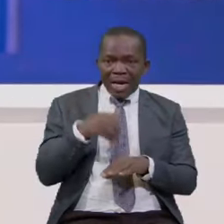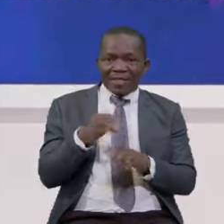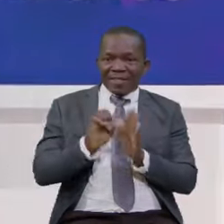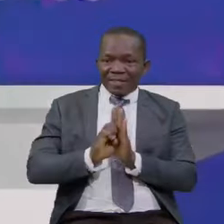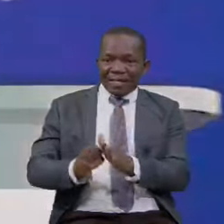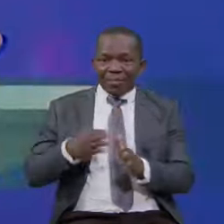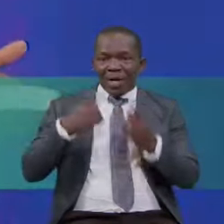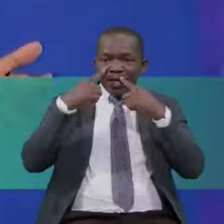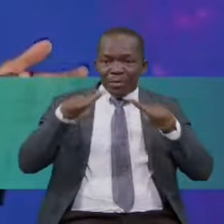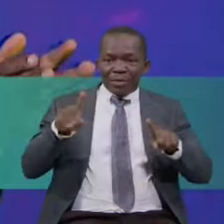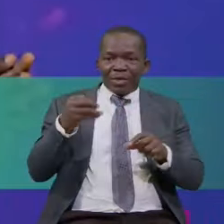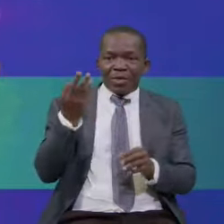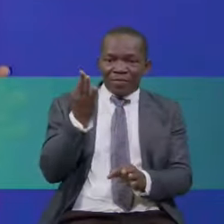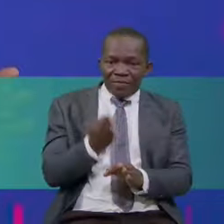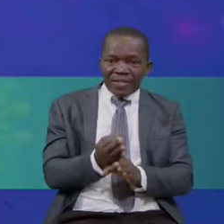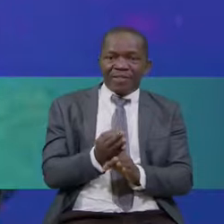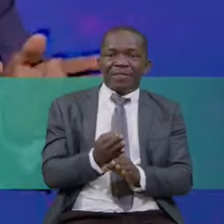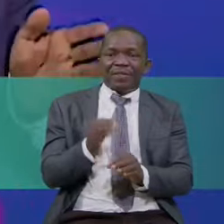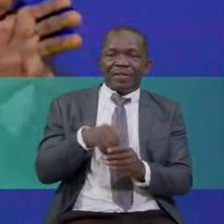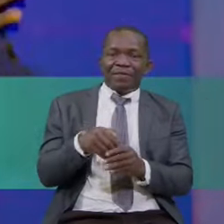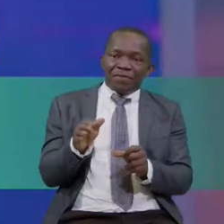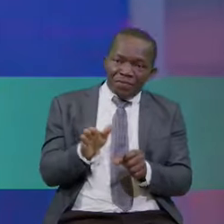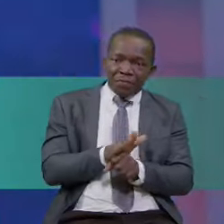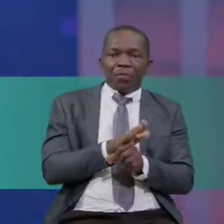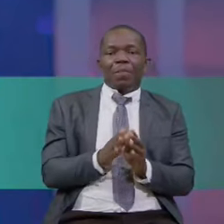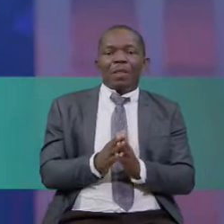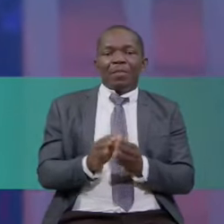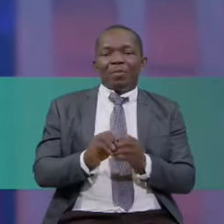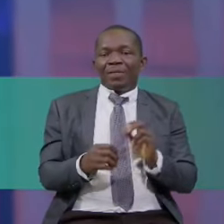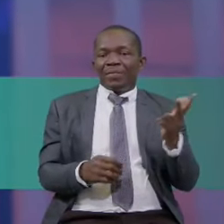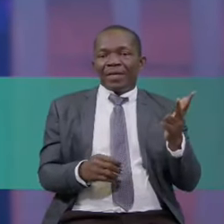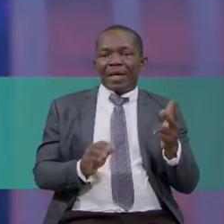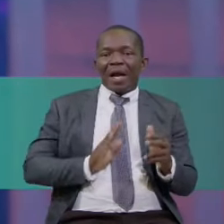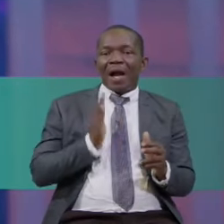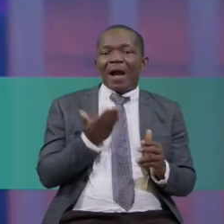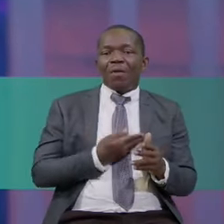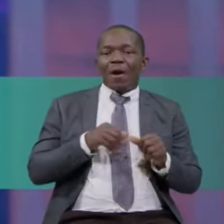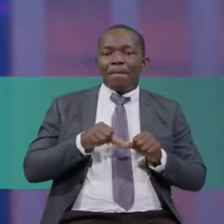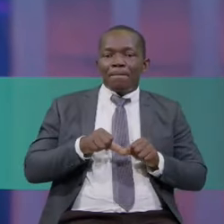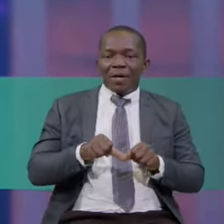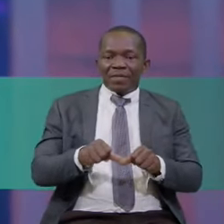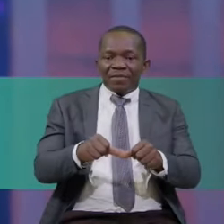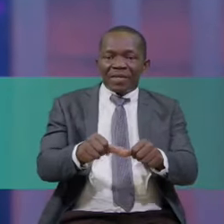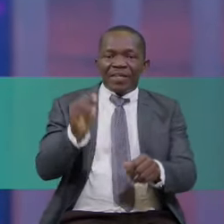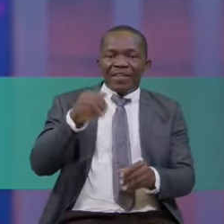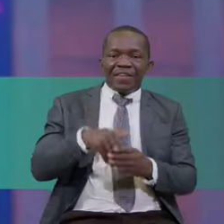nous verrons notre persévérance en possédant la foi du